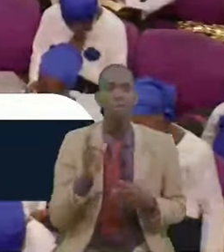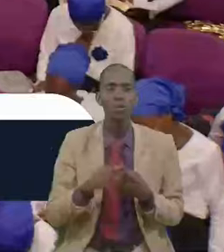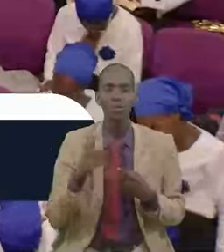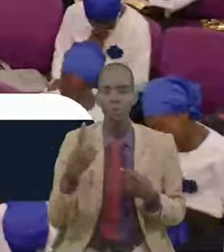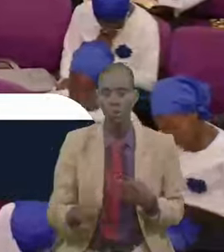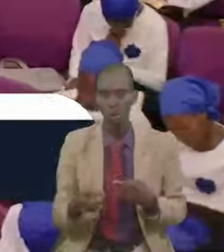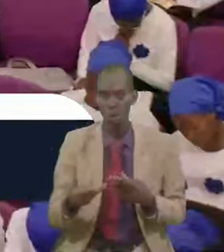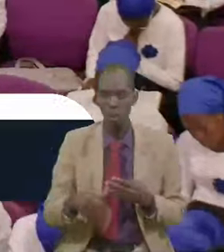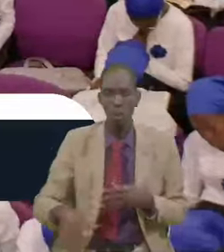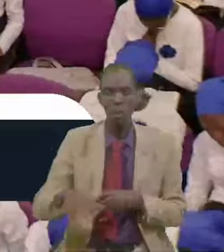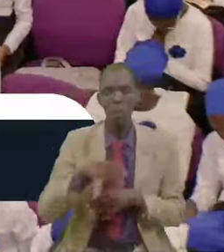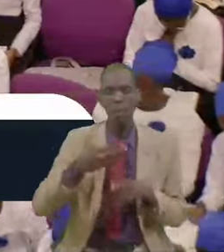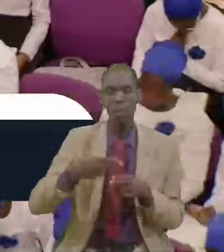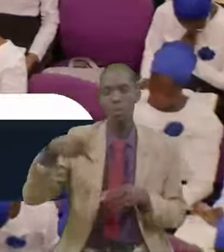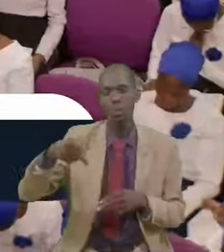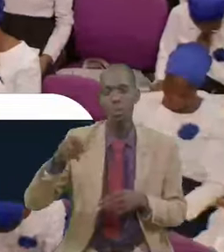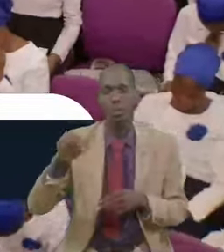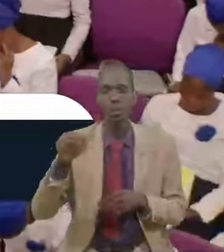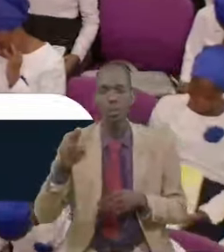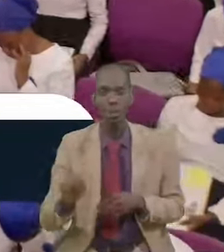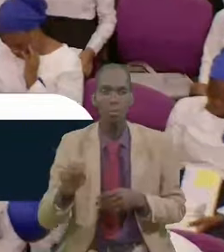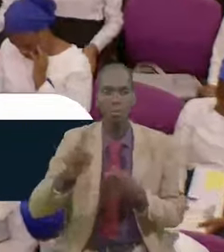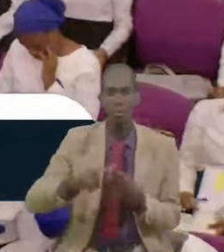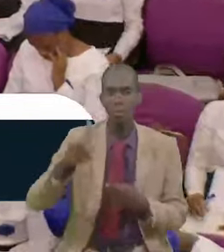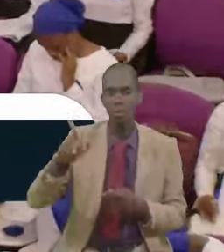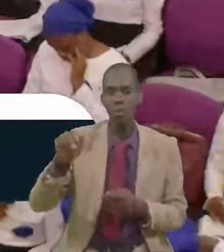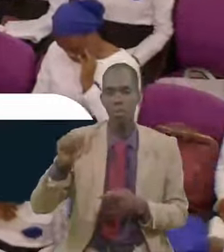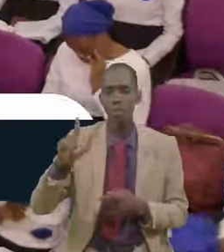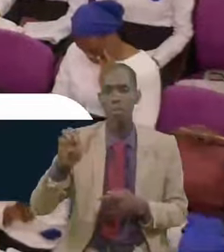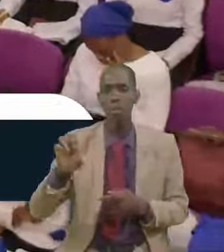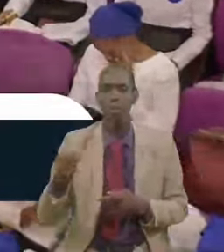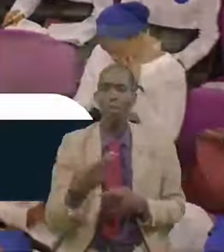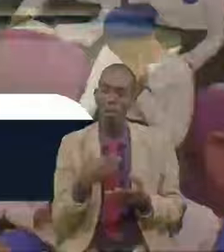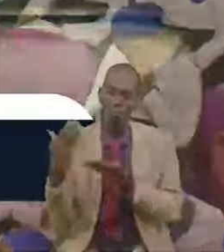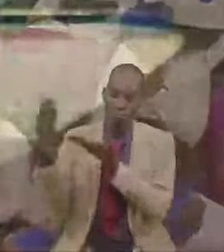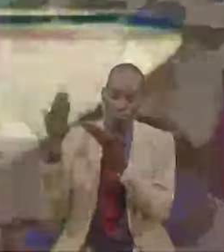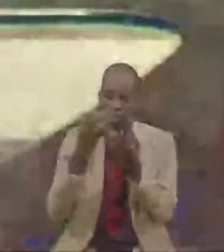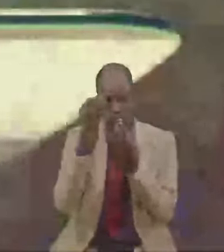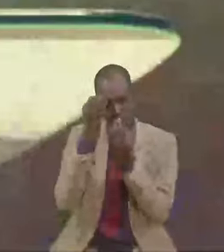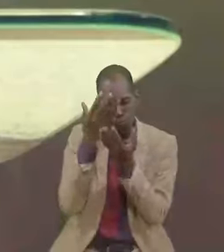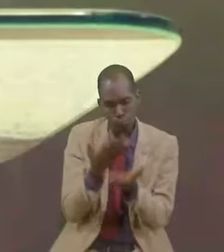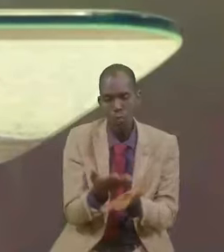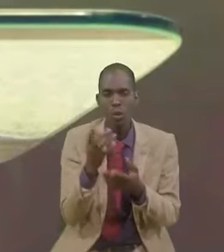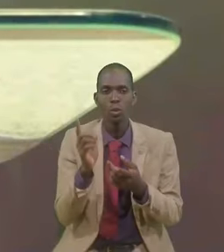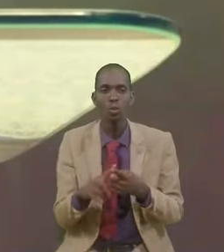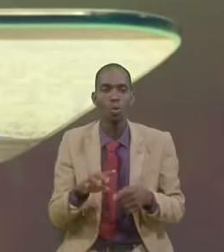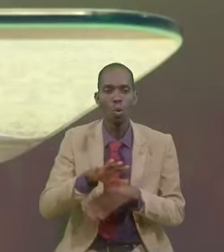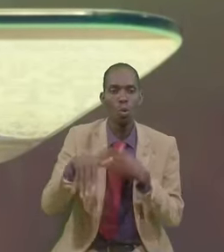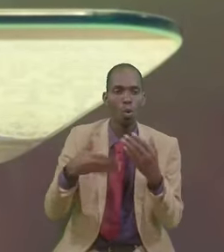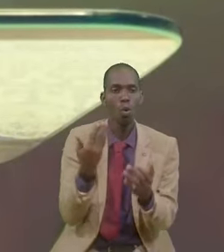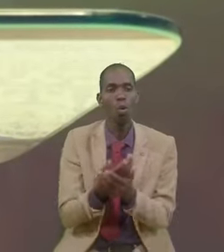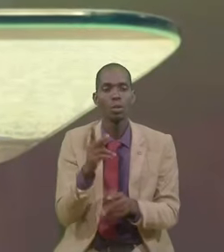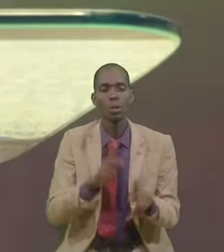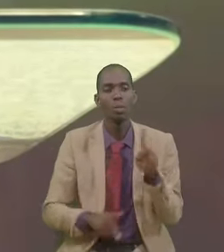Paran. Ils leur firent un rapport, ainsi qu'à toute